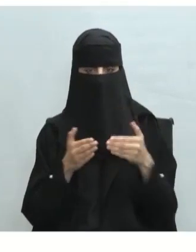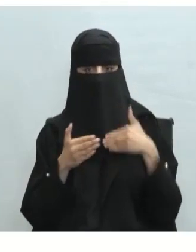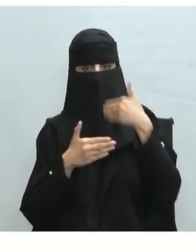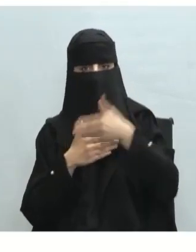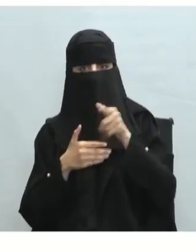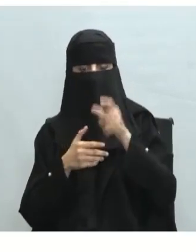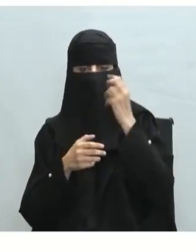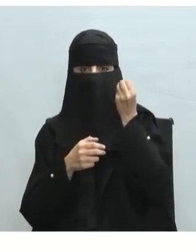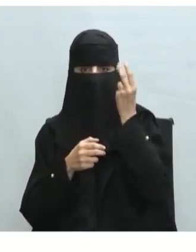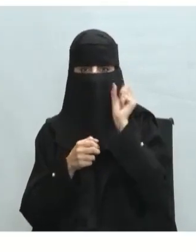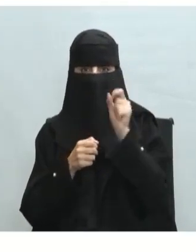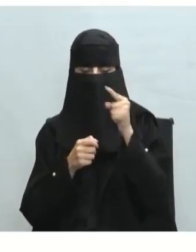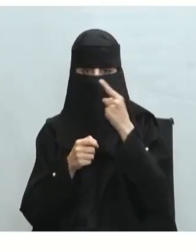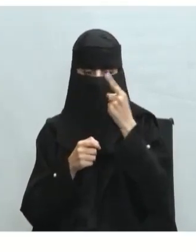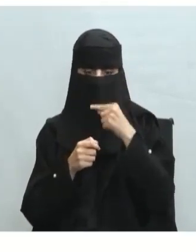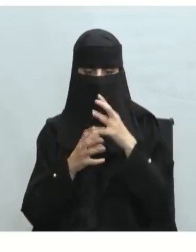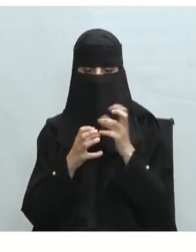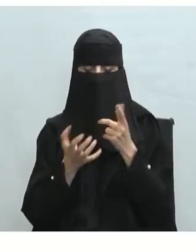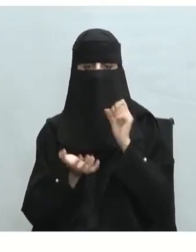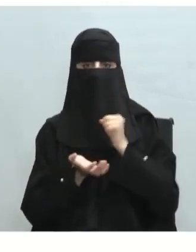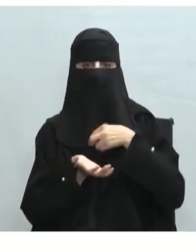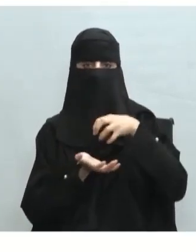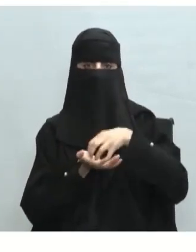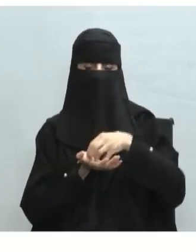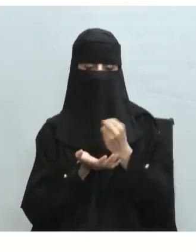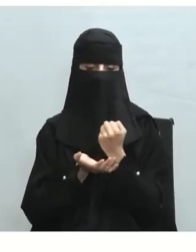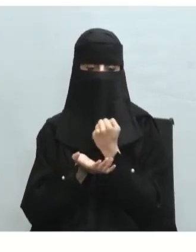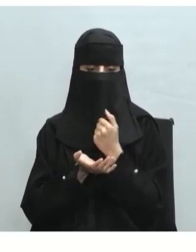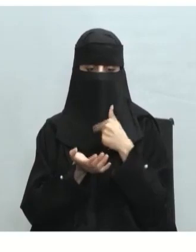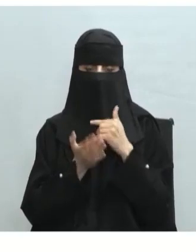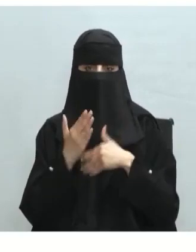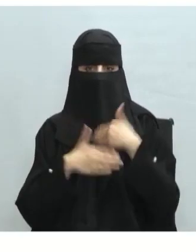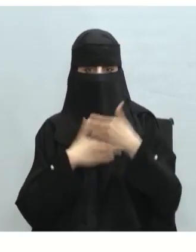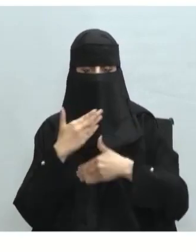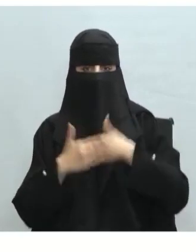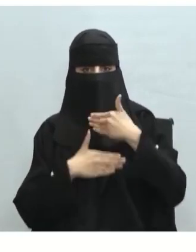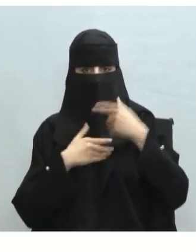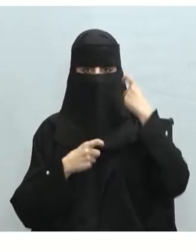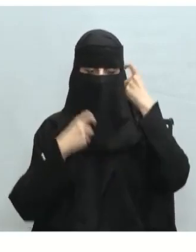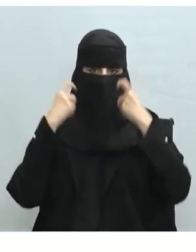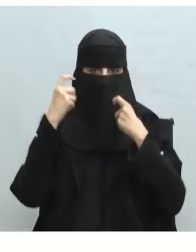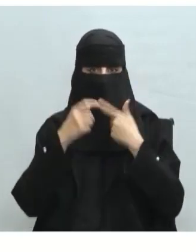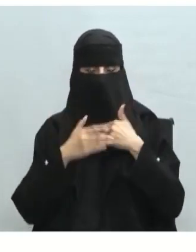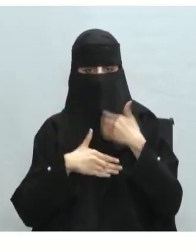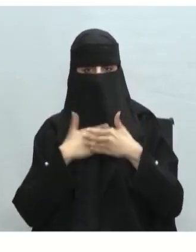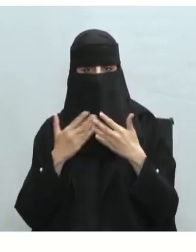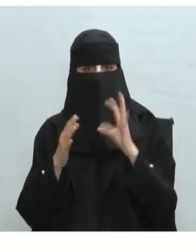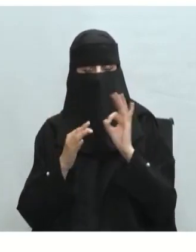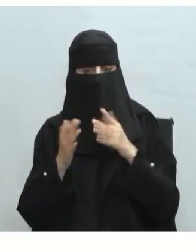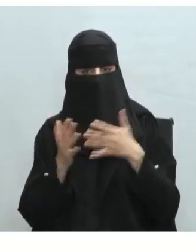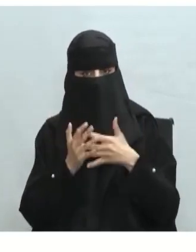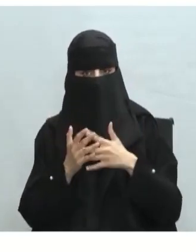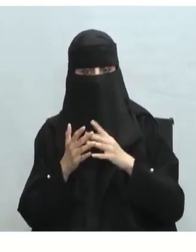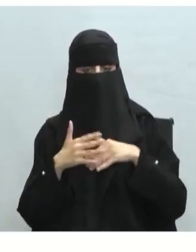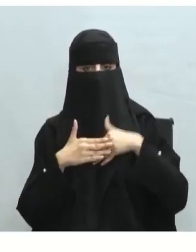طبعا هنا التفسير هنا المكانه المقصود بها المكان التي وصلت اليها بسبب قدرتك على التفكير السليم بسبب